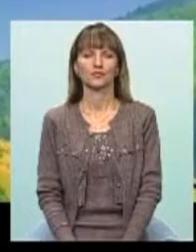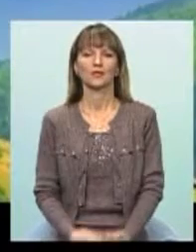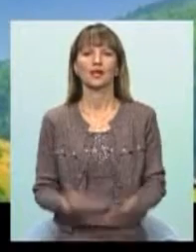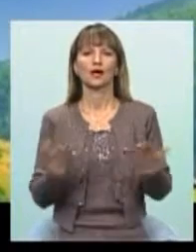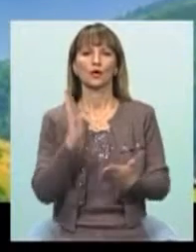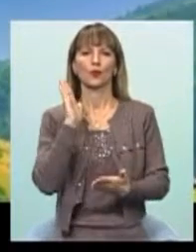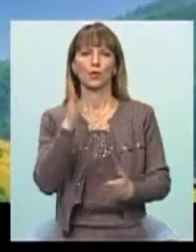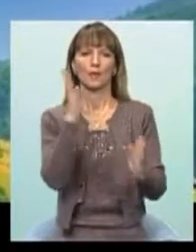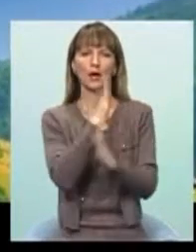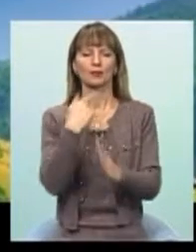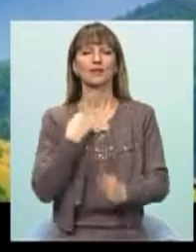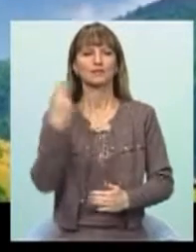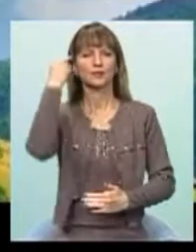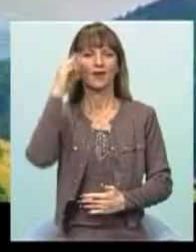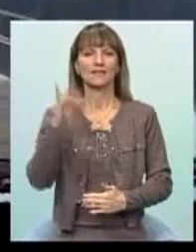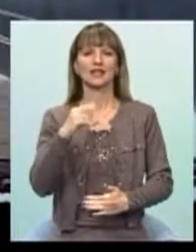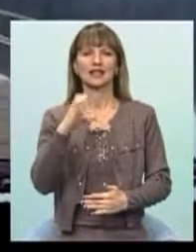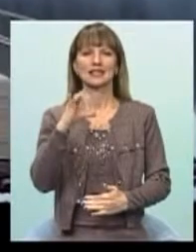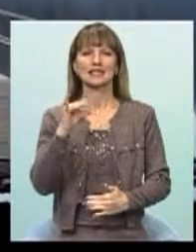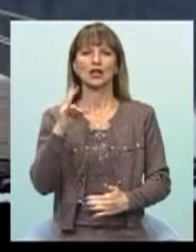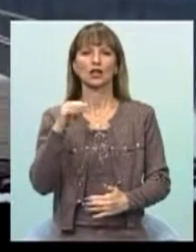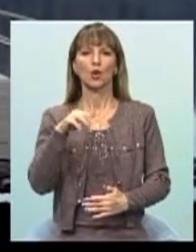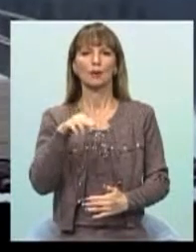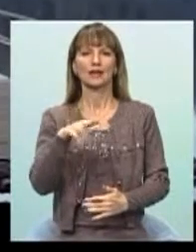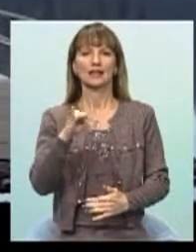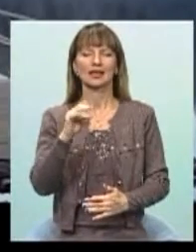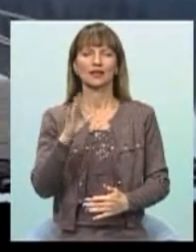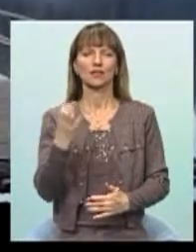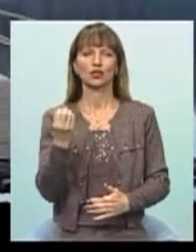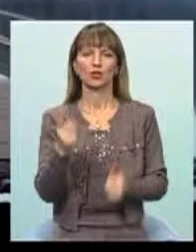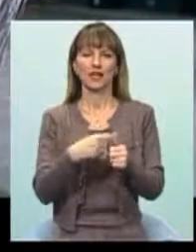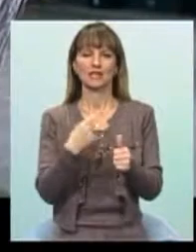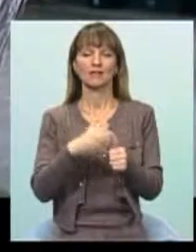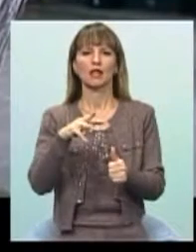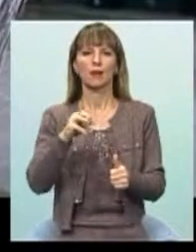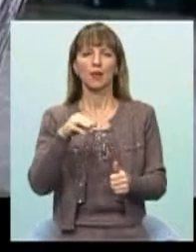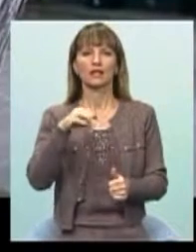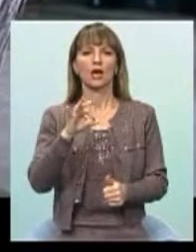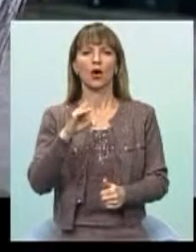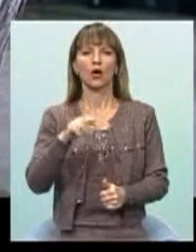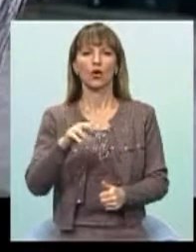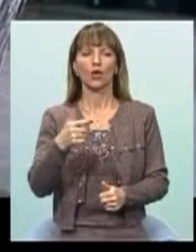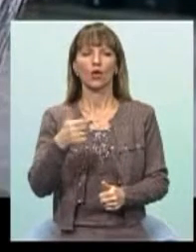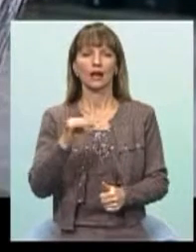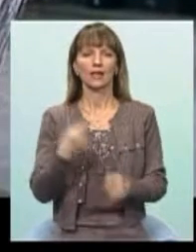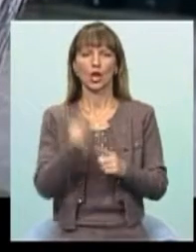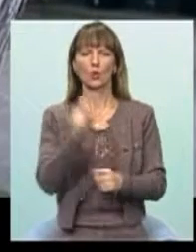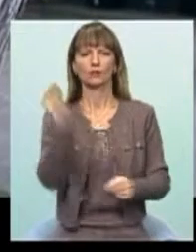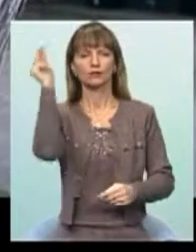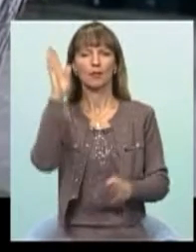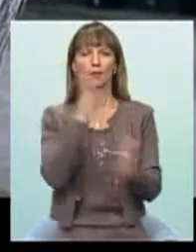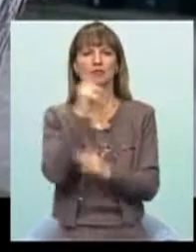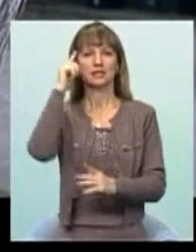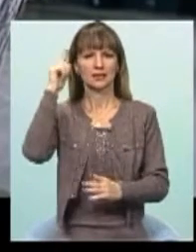Якою буде погода, ми дізнаємось від синоптиків, або, як ще їх називають, метеорологи. Це люди, які вивчають погоду і здатні